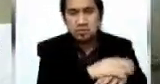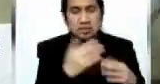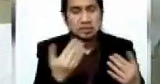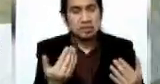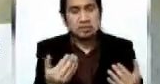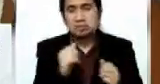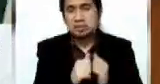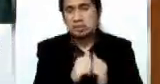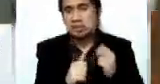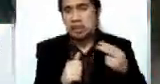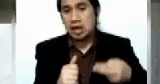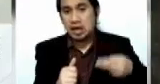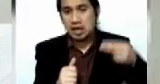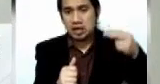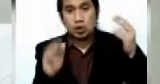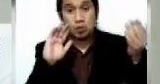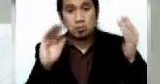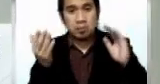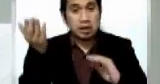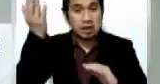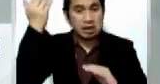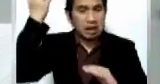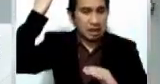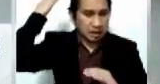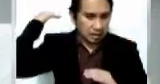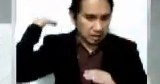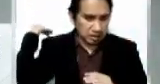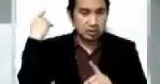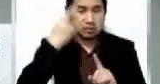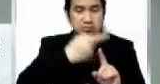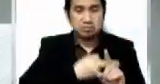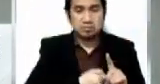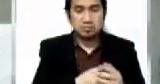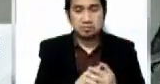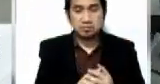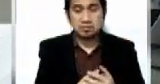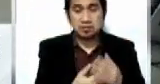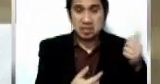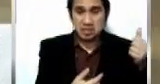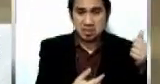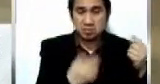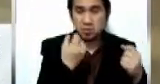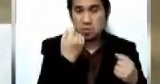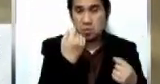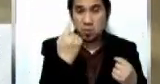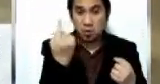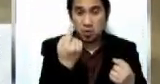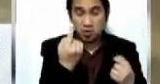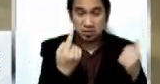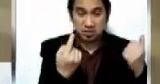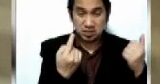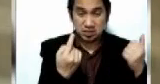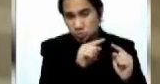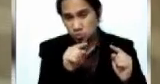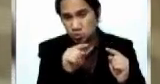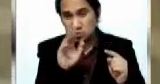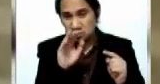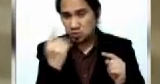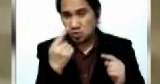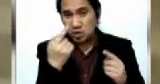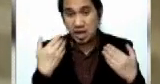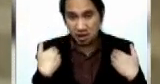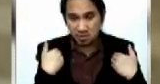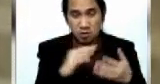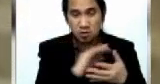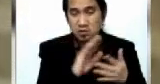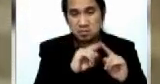na apat na buwan na 10 hanggang 15 healthcare worker lang ang nagka-COVID. May doktor, may ilang consultants, may